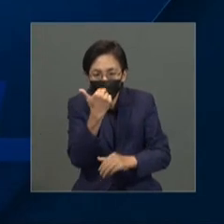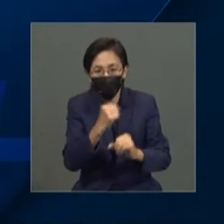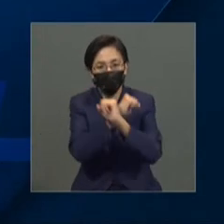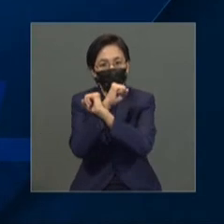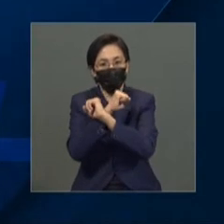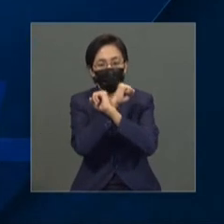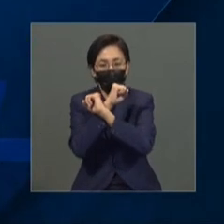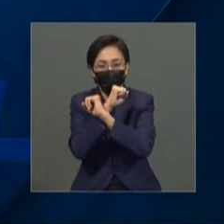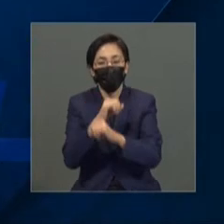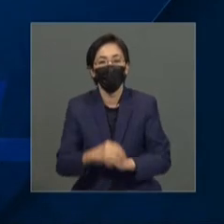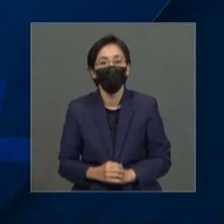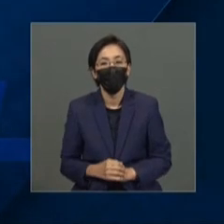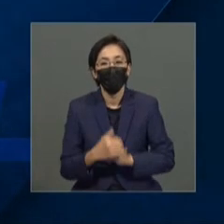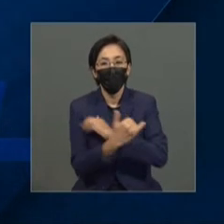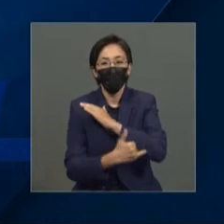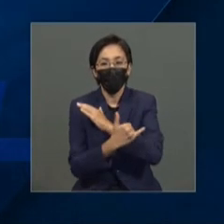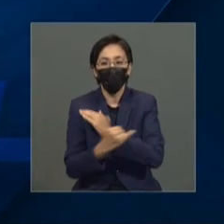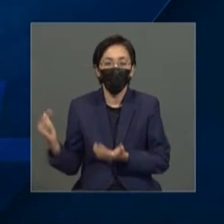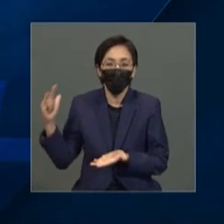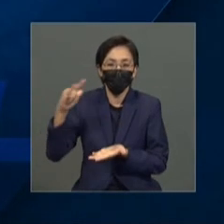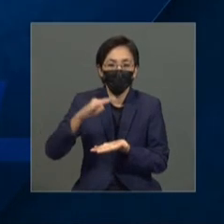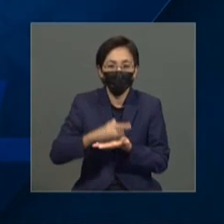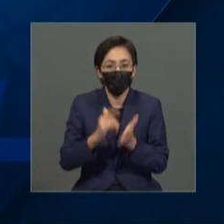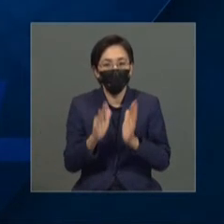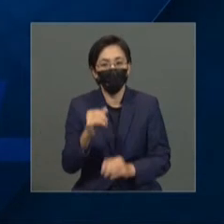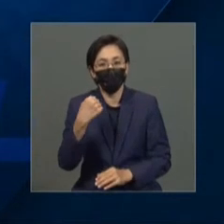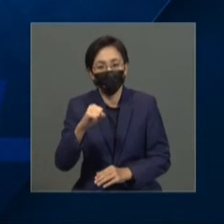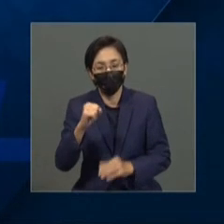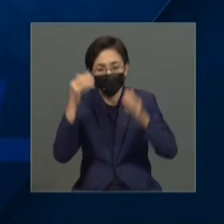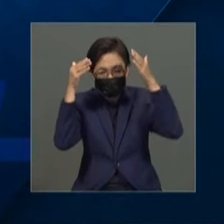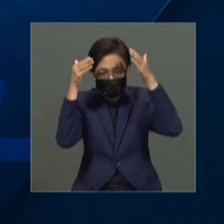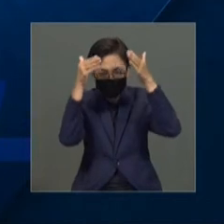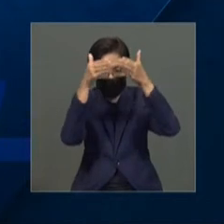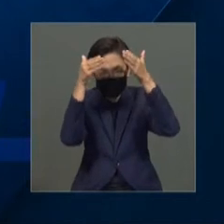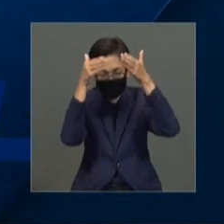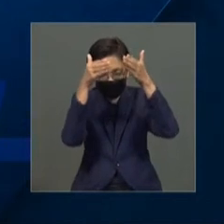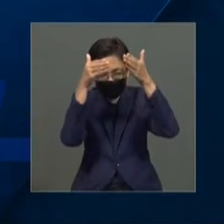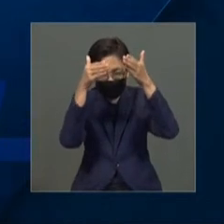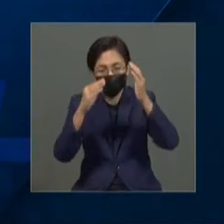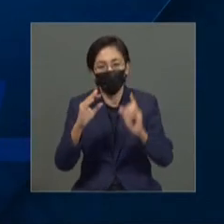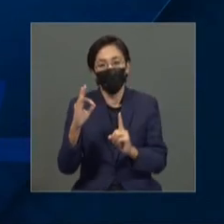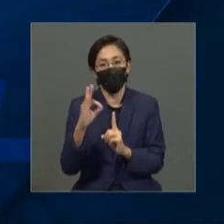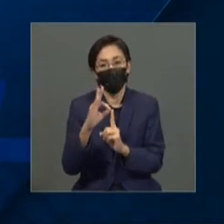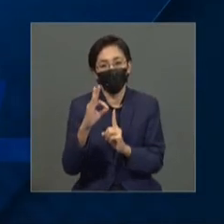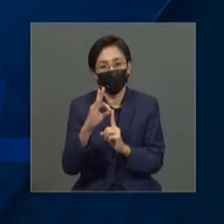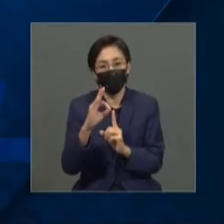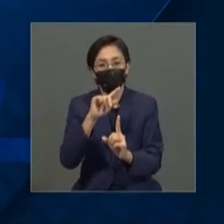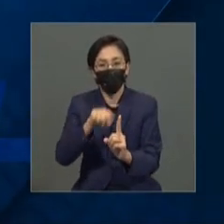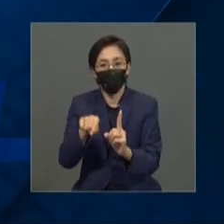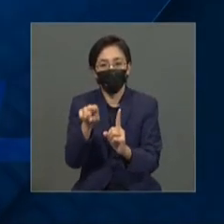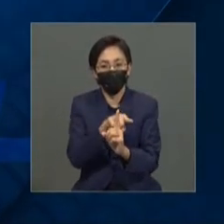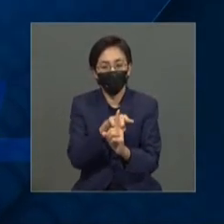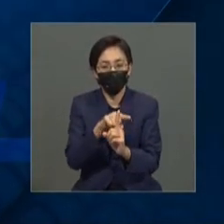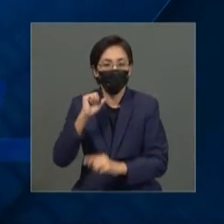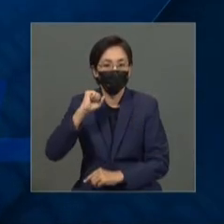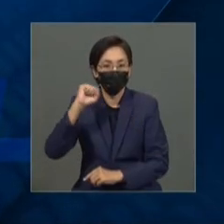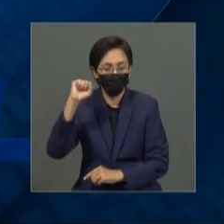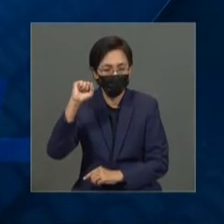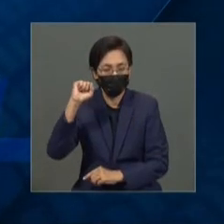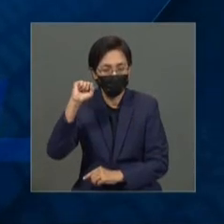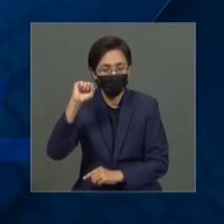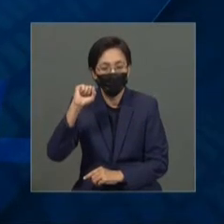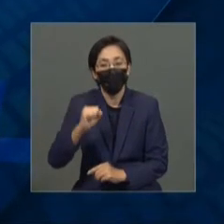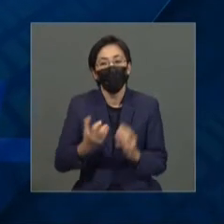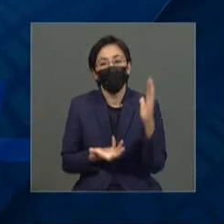ติดเชื้อที่เดินทางจากต่างประเทศ10รายนะคะก็มีอินโดนีเซียปากีสถานอังกฤษคูเวตบังกลาเทศ